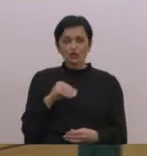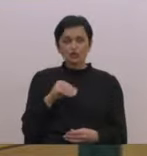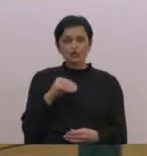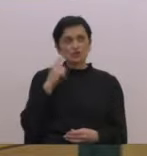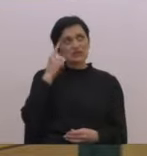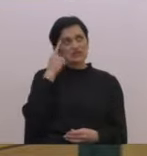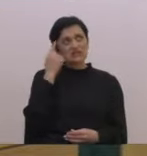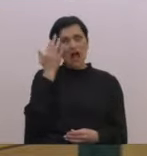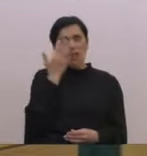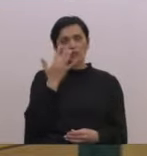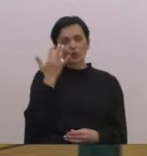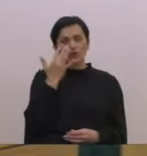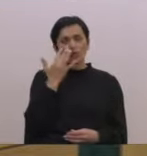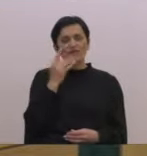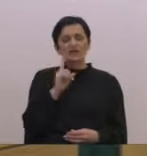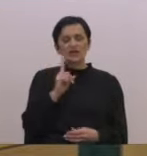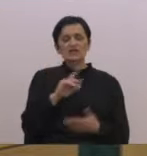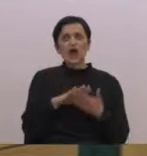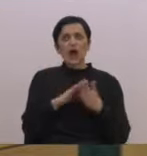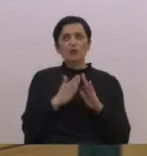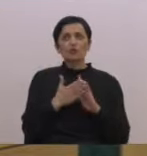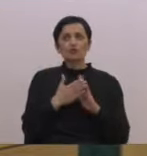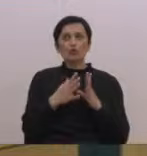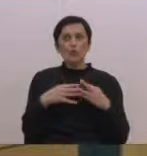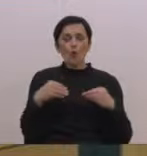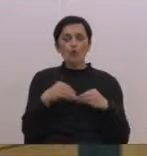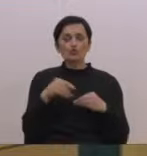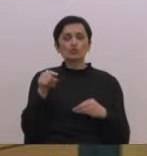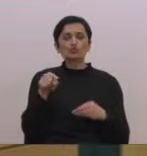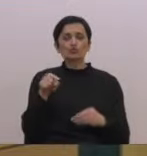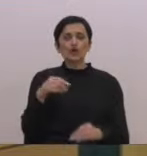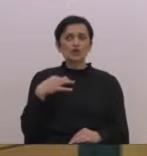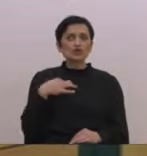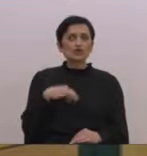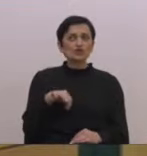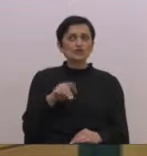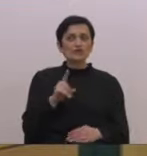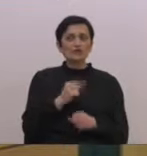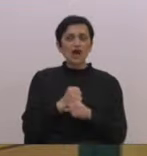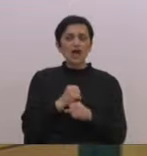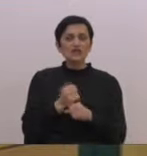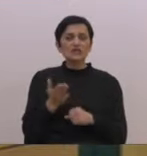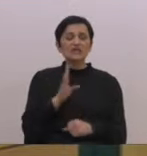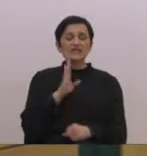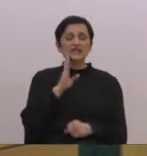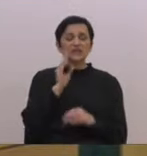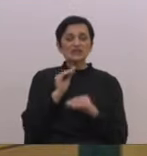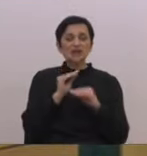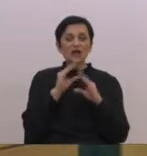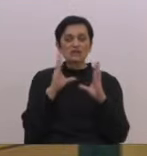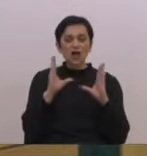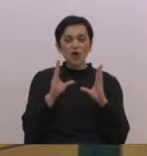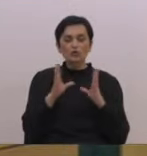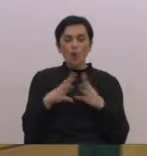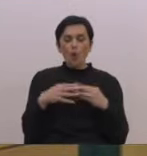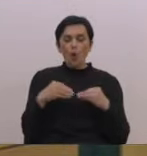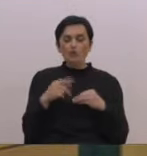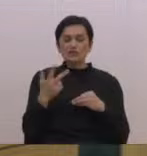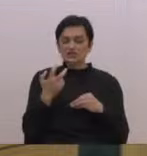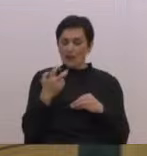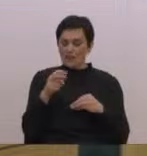რომ რამ მდგომარეობა ამ ოჯახში. აი შვილები რასაკეთებენ, თქვათ, დილაროთენდება ამ ოჯახში, 300 ლარიან